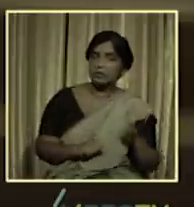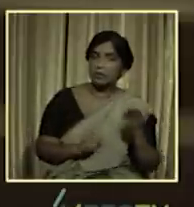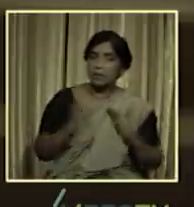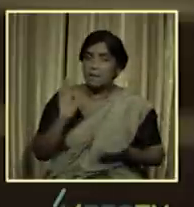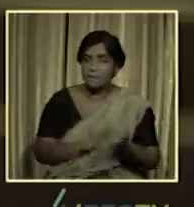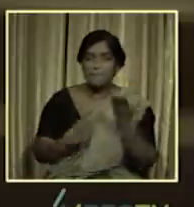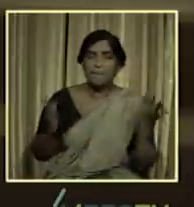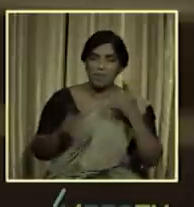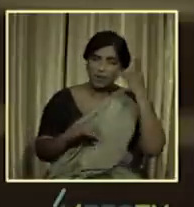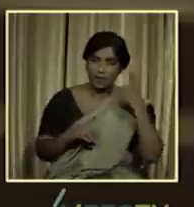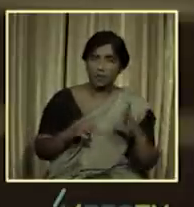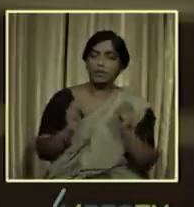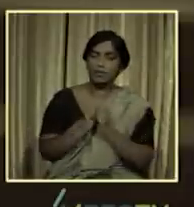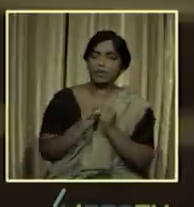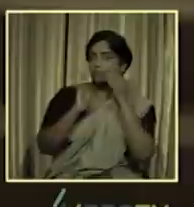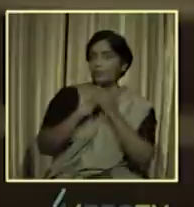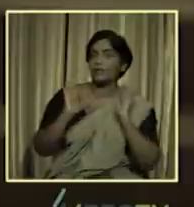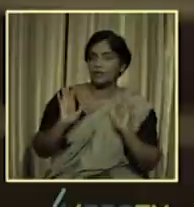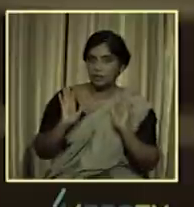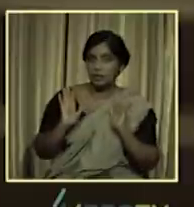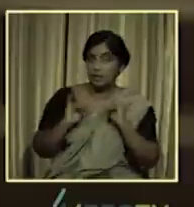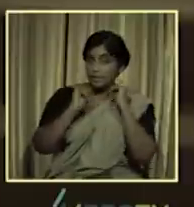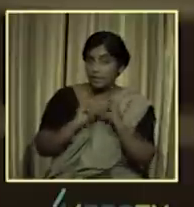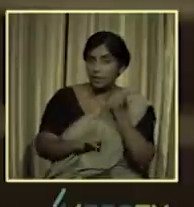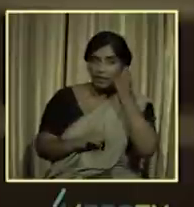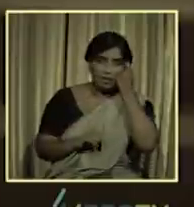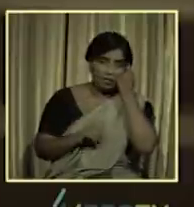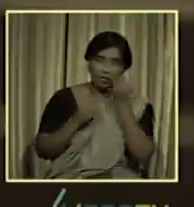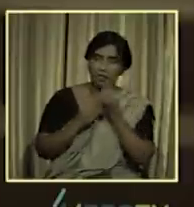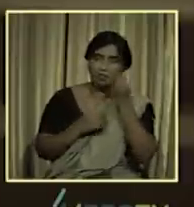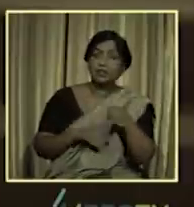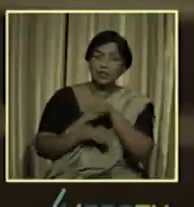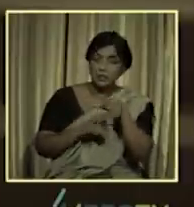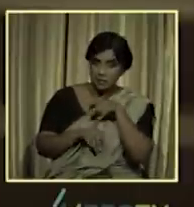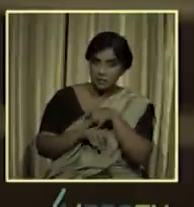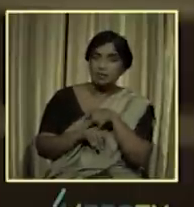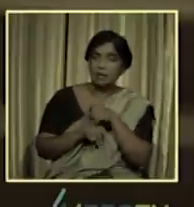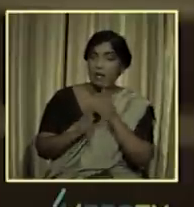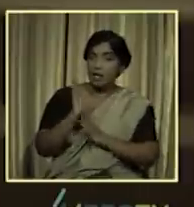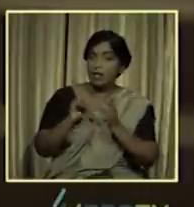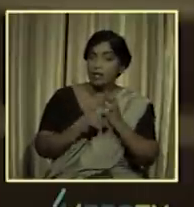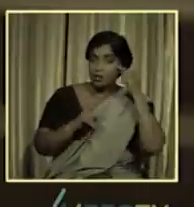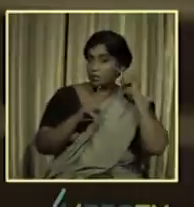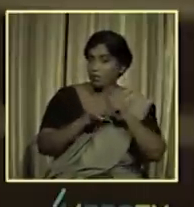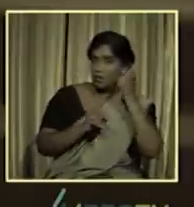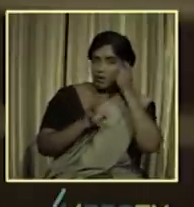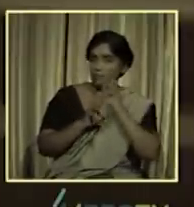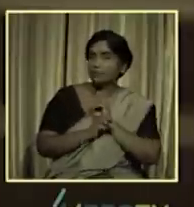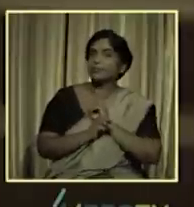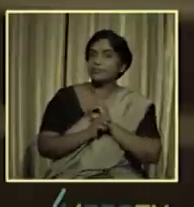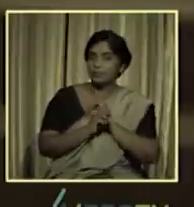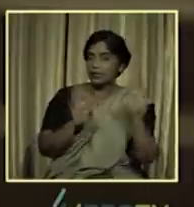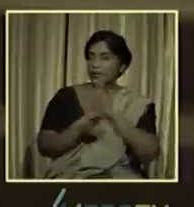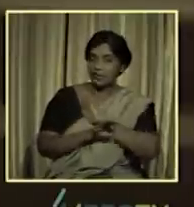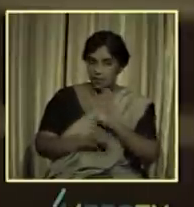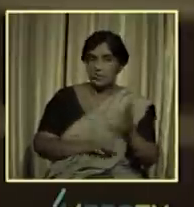යන්න බෑ. මේ නිසා කරපු කාරණාවන් විසම් මේක වැරදි අර්ථකථනයක් දීලා මේක සමාජයේ මන්ත්‍රීවරුන්ට විරුද්ධ මතවාදයක් ගොඩනැගෙන්න ඉඩ දෙන්න